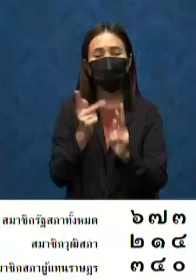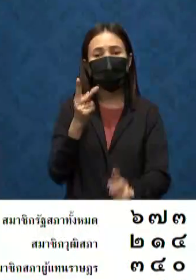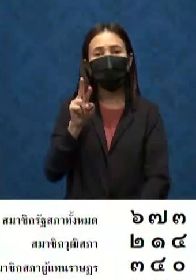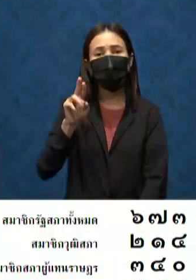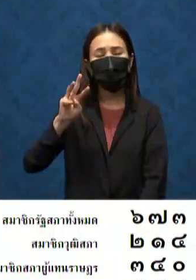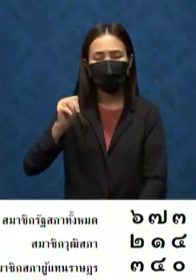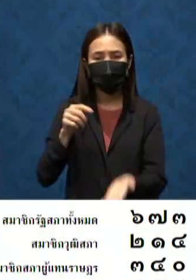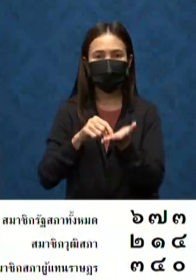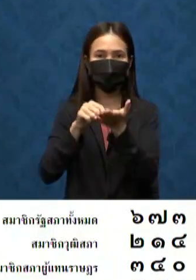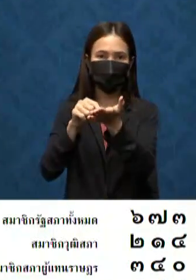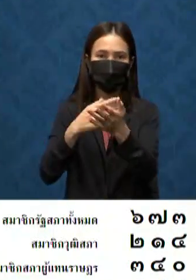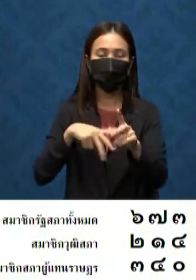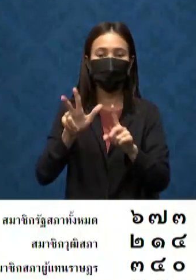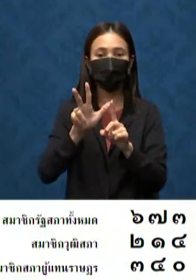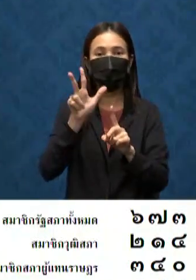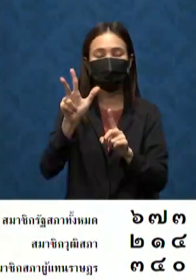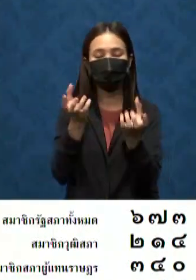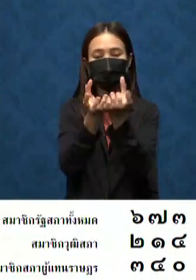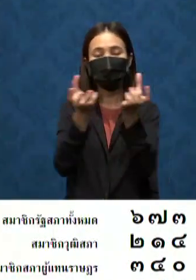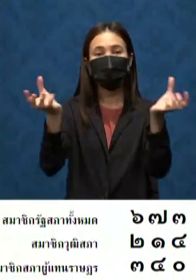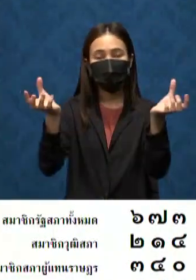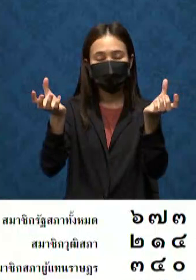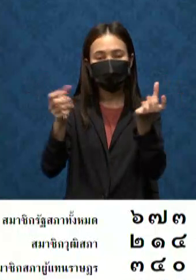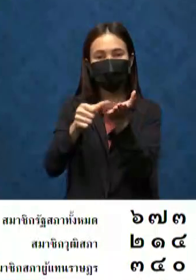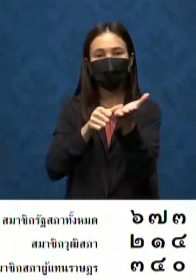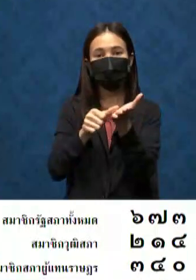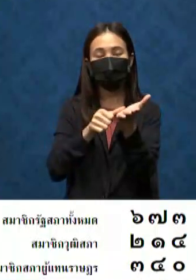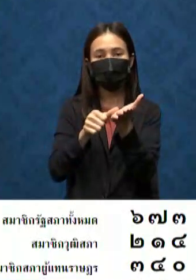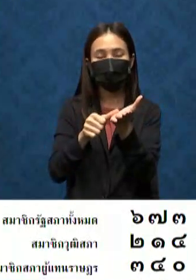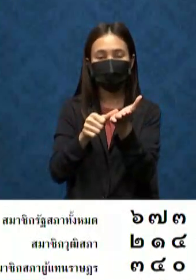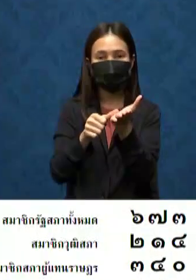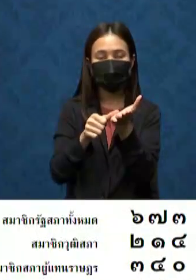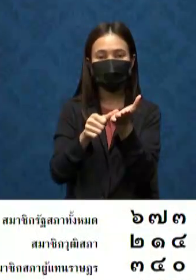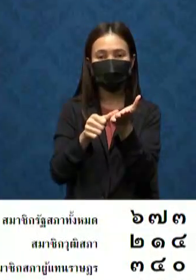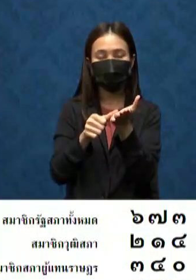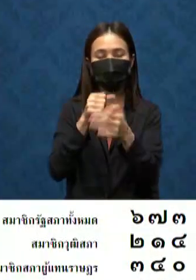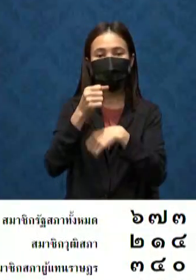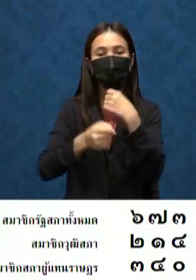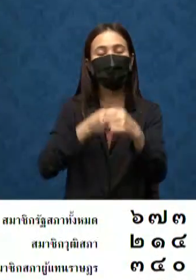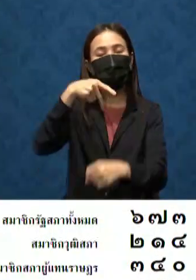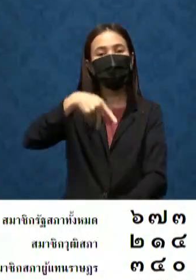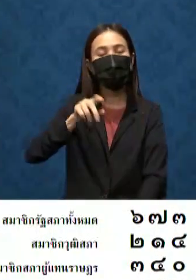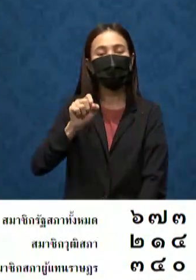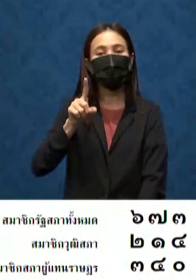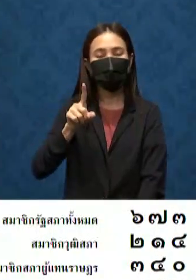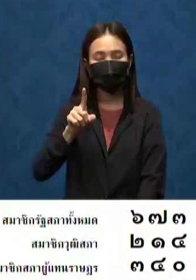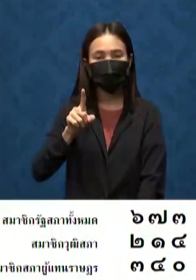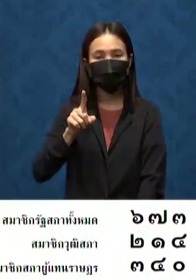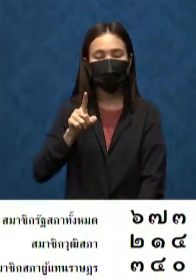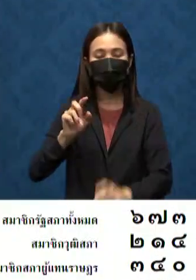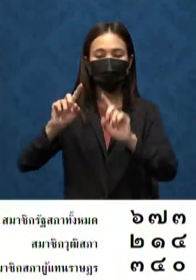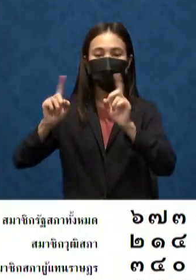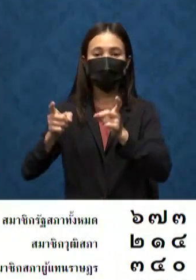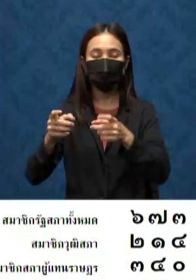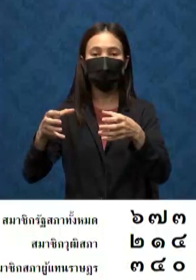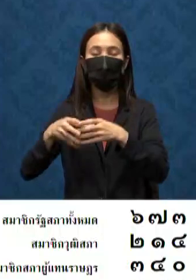และ 3ร่างรัฐธรรมนูญแห่งราชอาณาจักรไทยแก้ไขเพิ่มเติมฉบับที่พุทธศักราช4